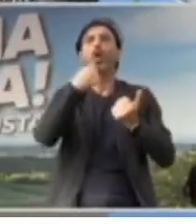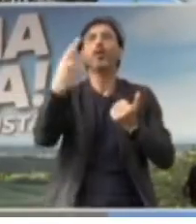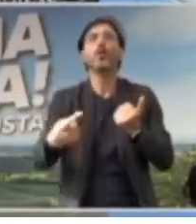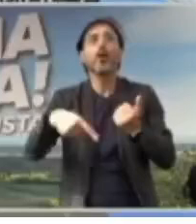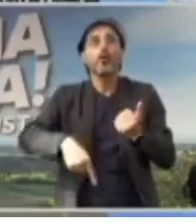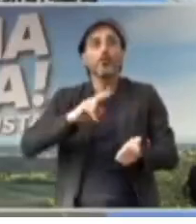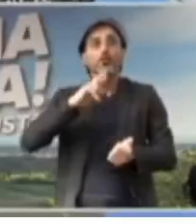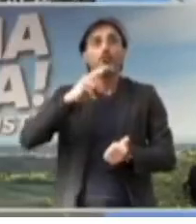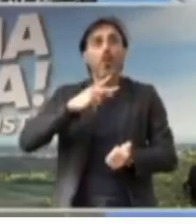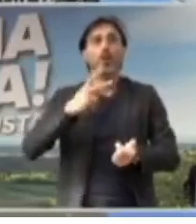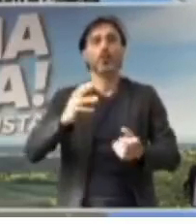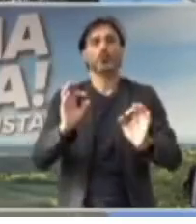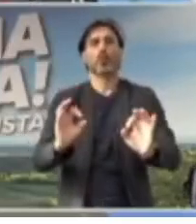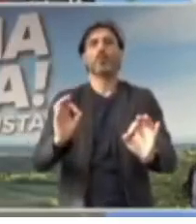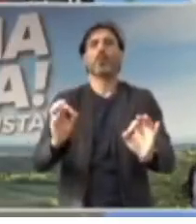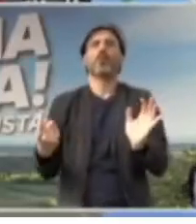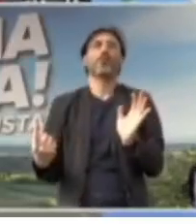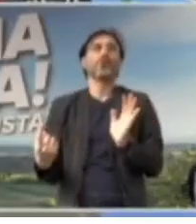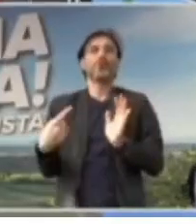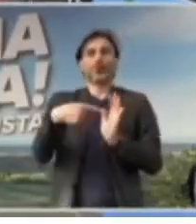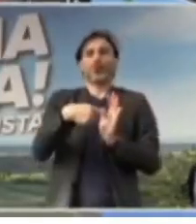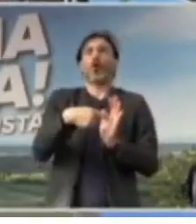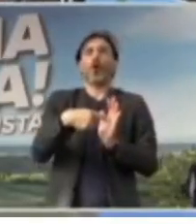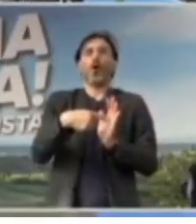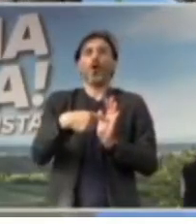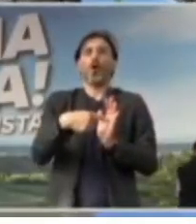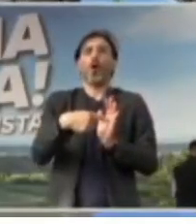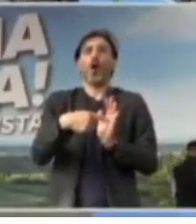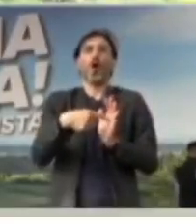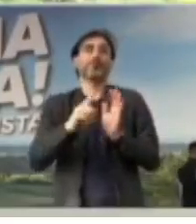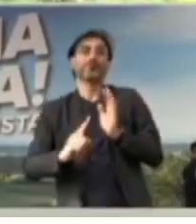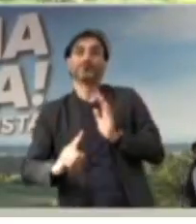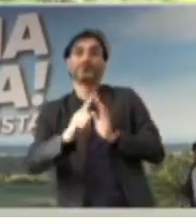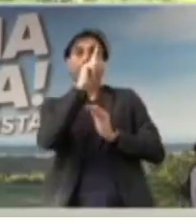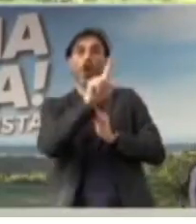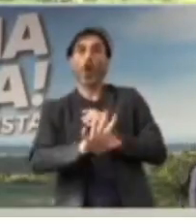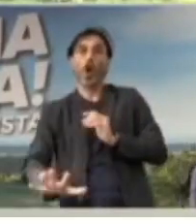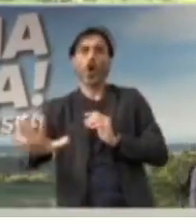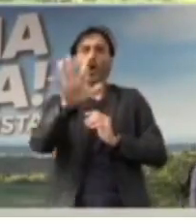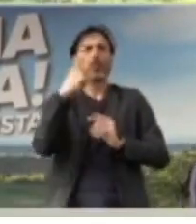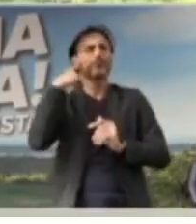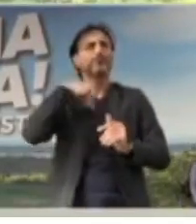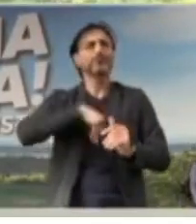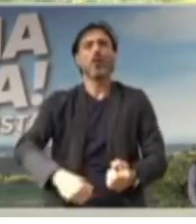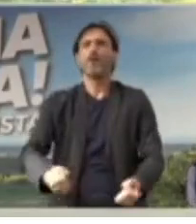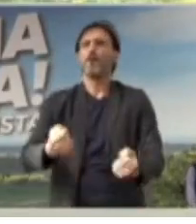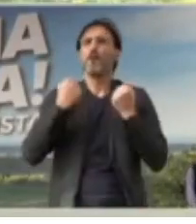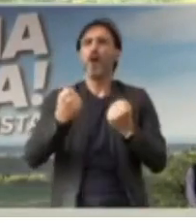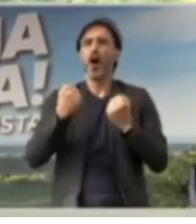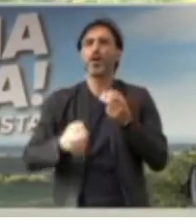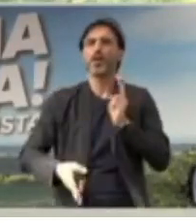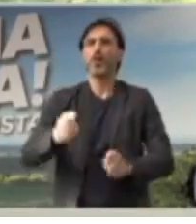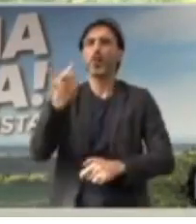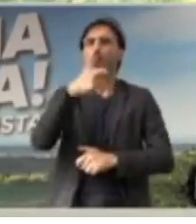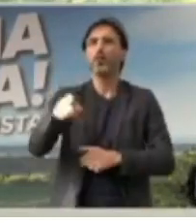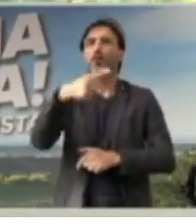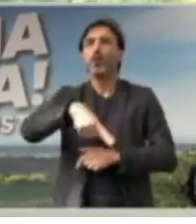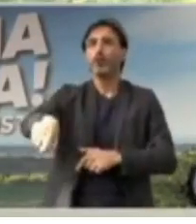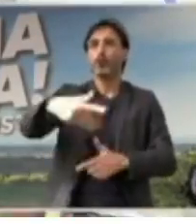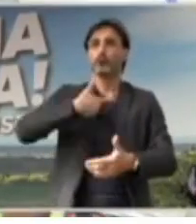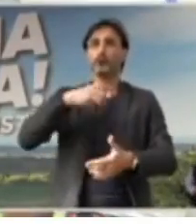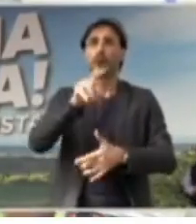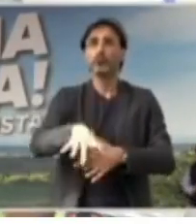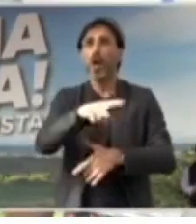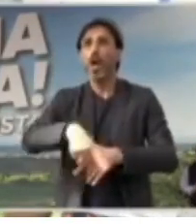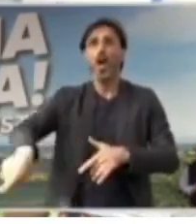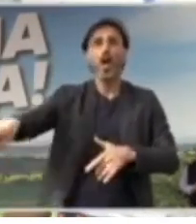oggi pomeriggio ritorno in Lombardia più forte, perché so che ci siete, perché